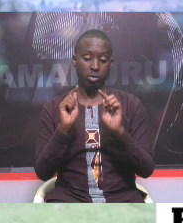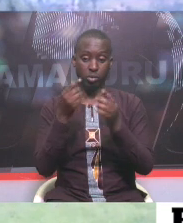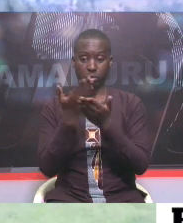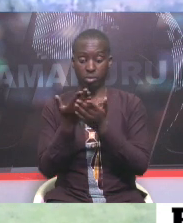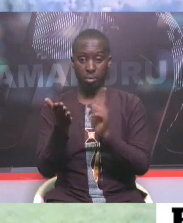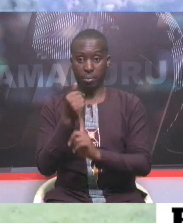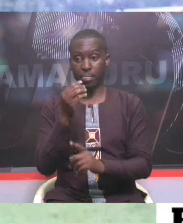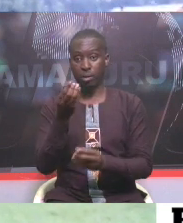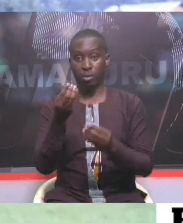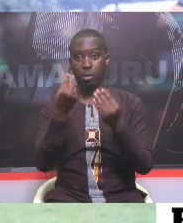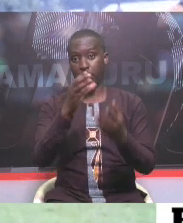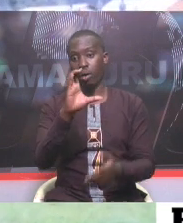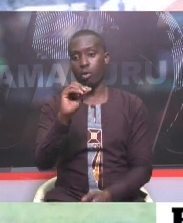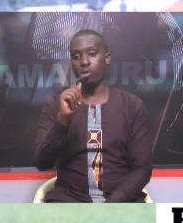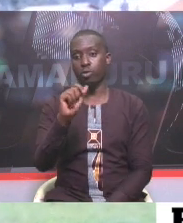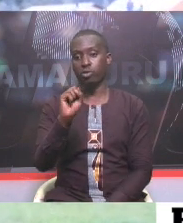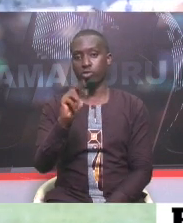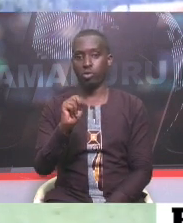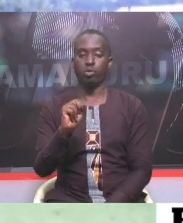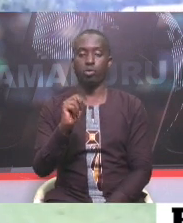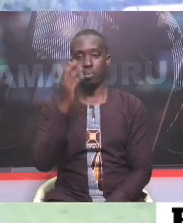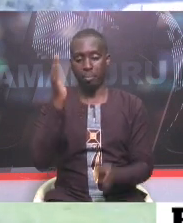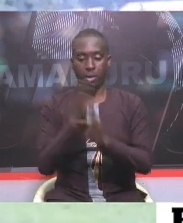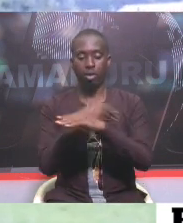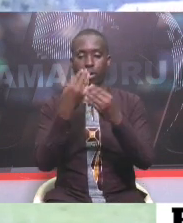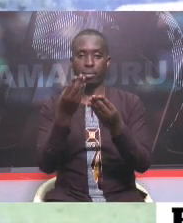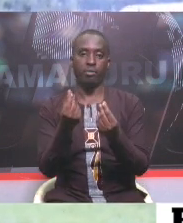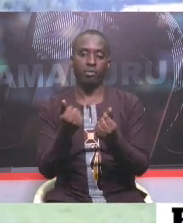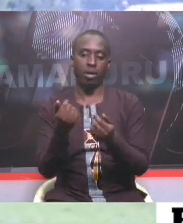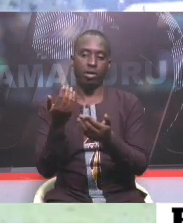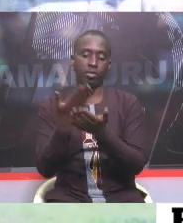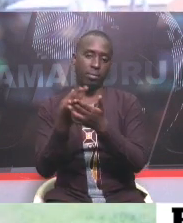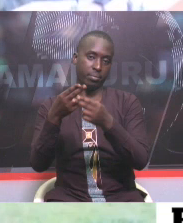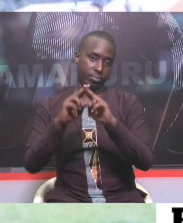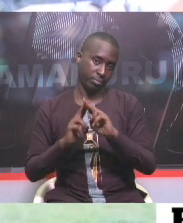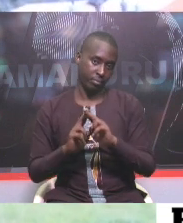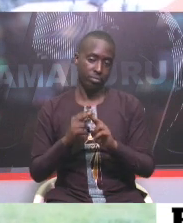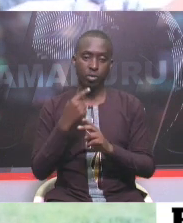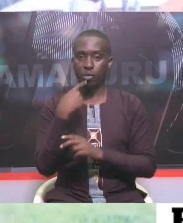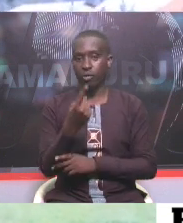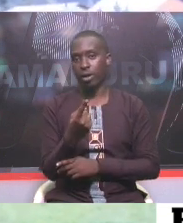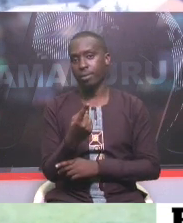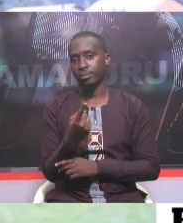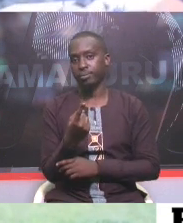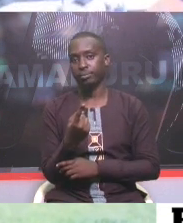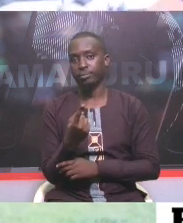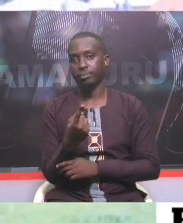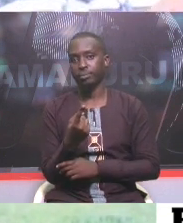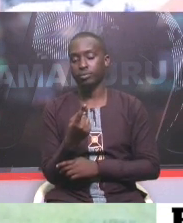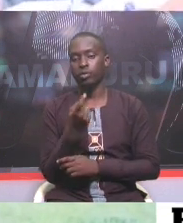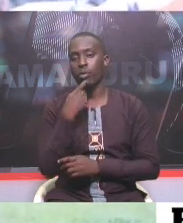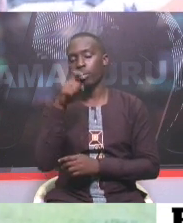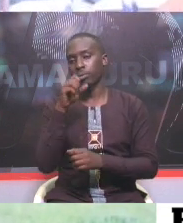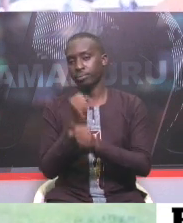kuzana kosiyo mbere y'uko uhabwa amafaranga waka inguzanyo ni ukuvuga ngo rero ugomba kujya kugira